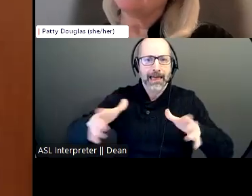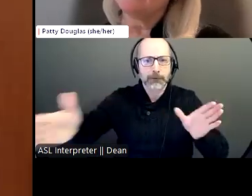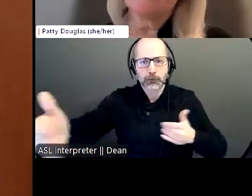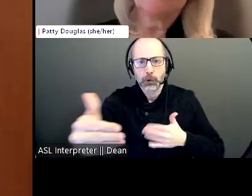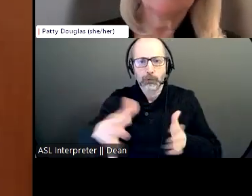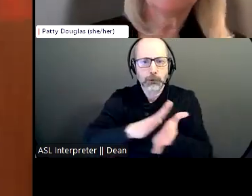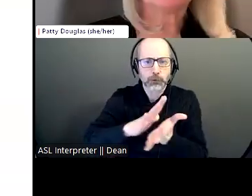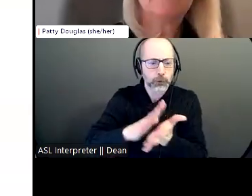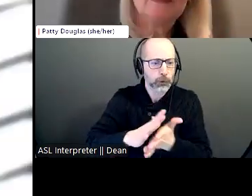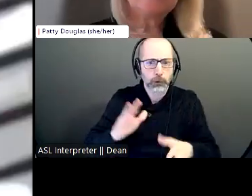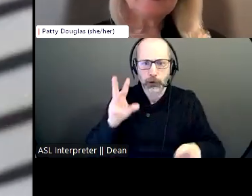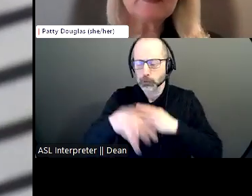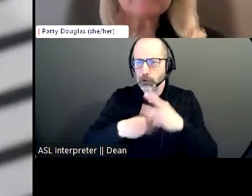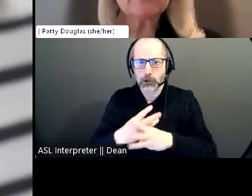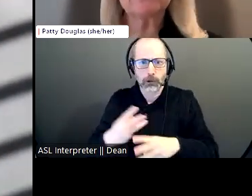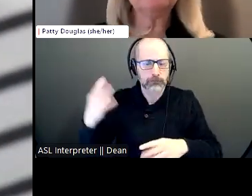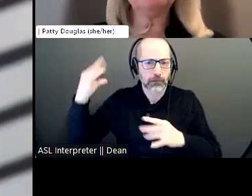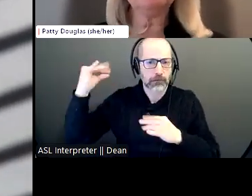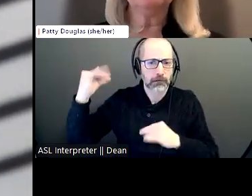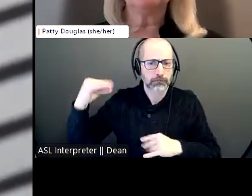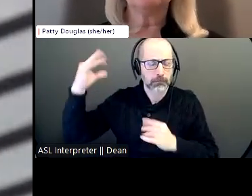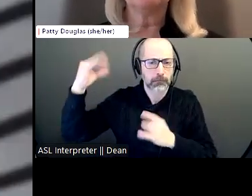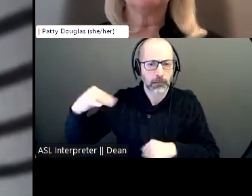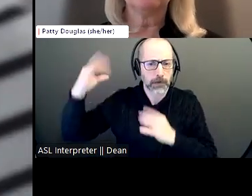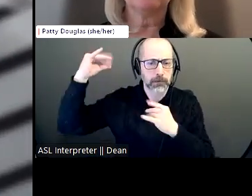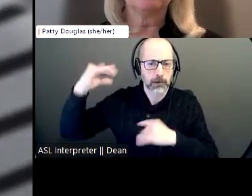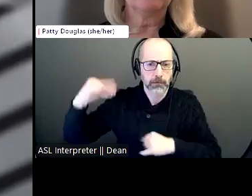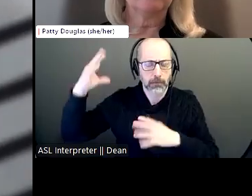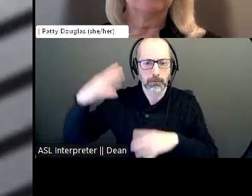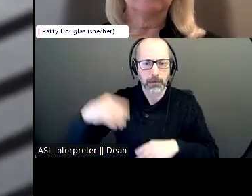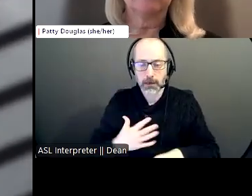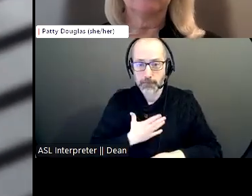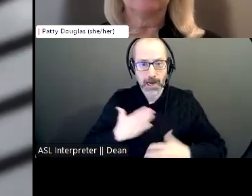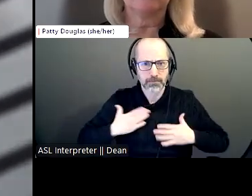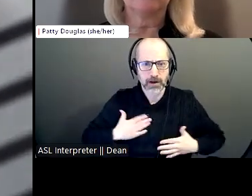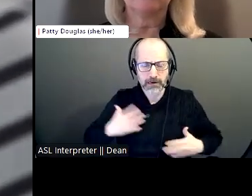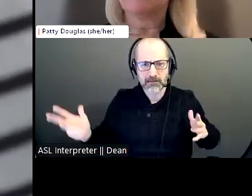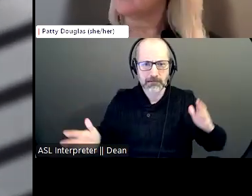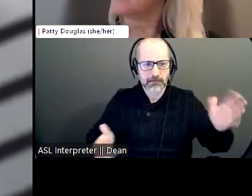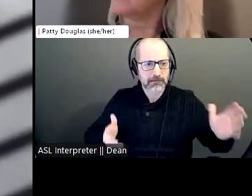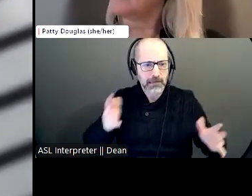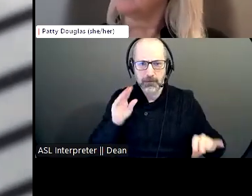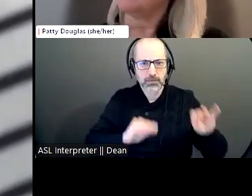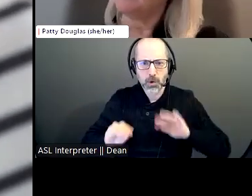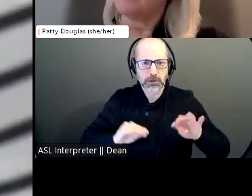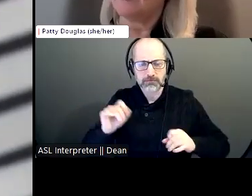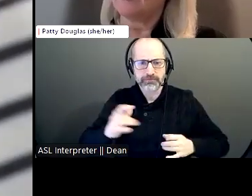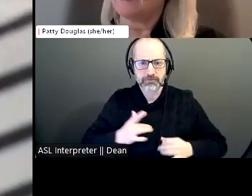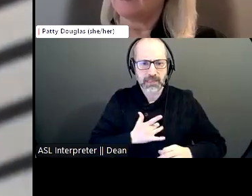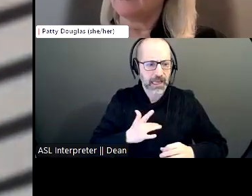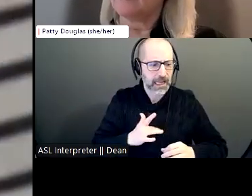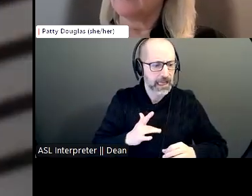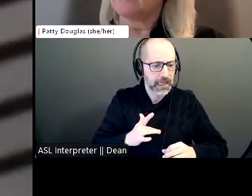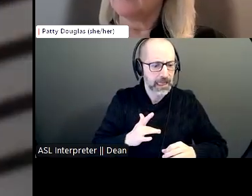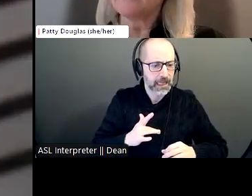rendre cohérent un monde de confusion. Tic, tic, tic, tic, tic. Et alors, j'ai un corps qui ne se contrôle pas. J'ai du